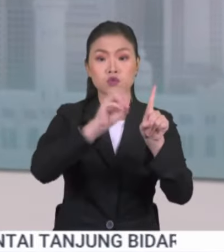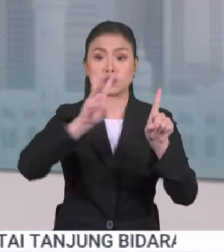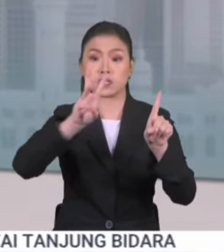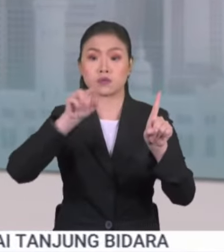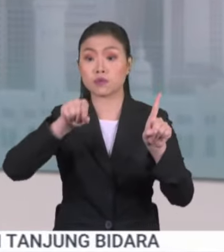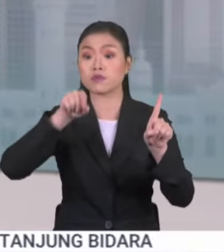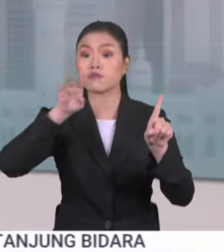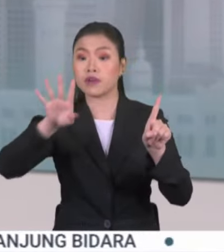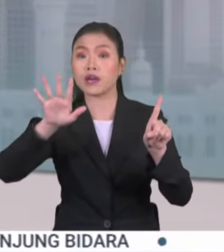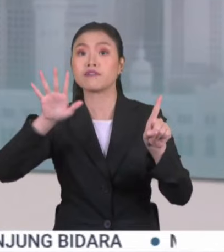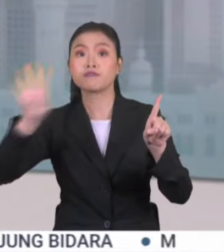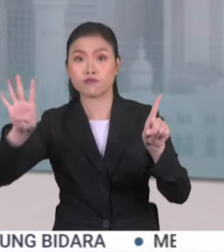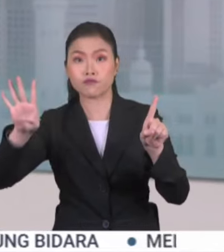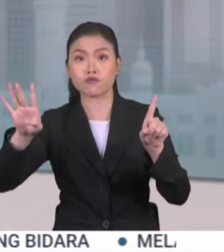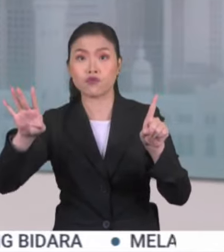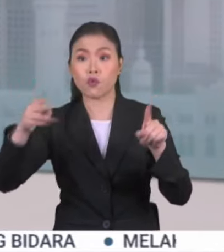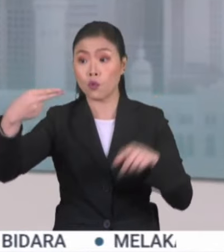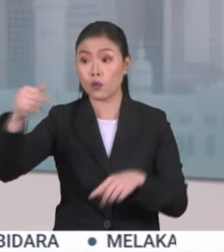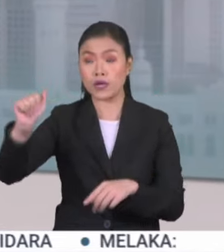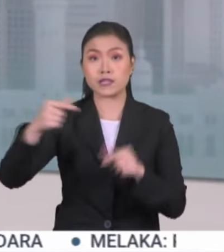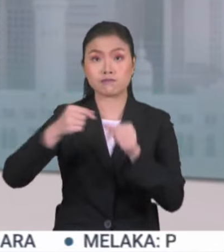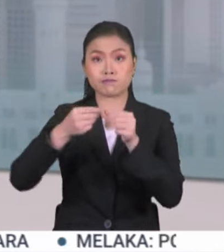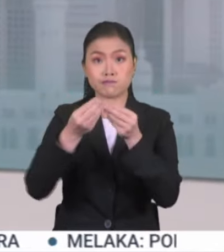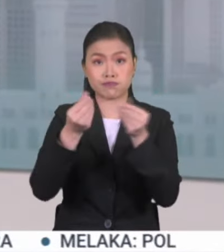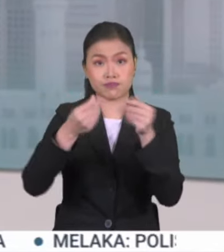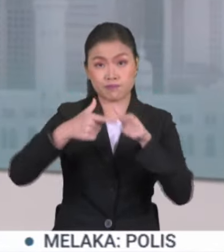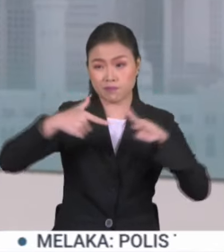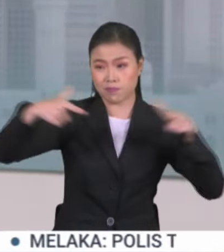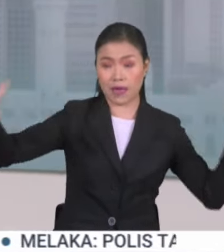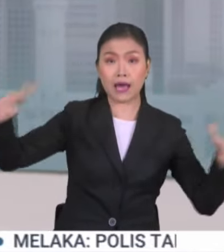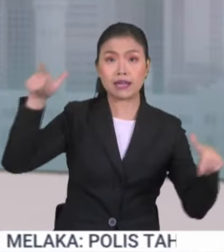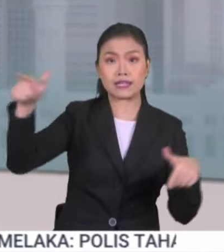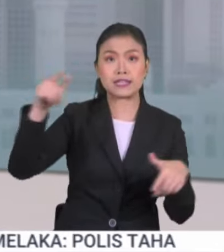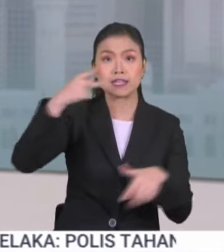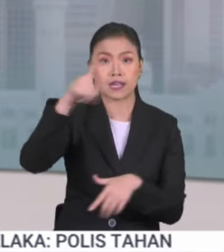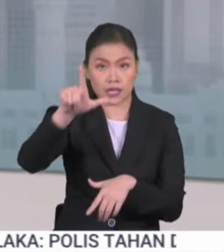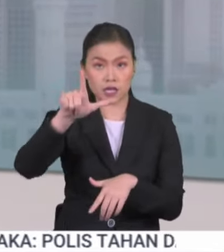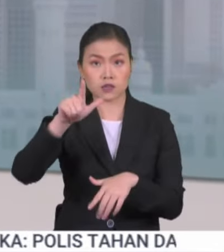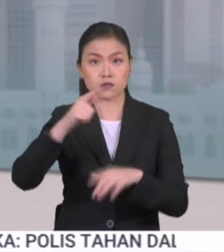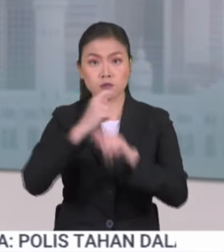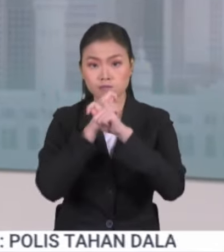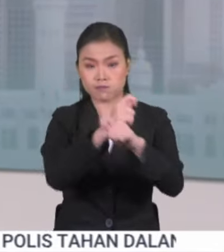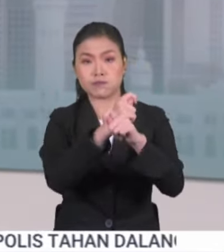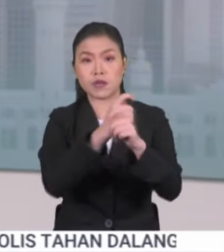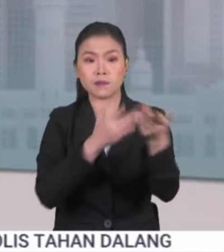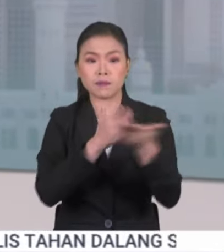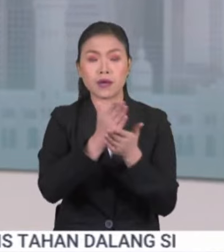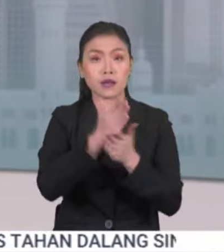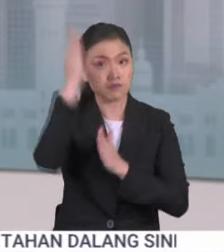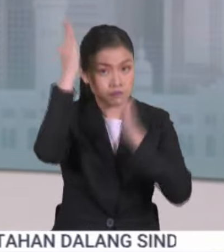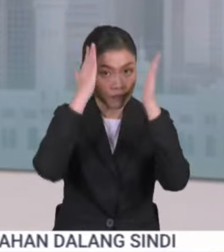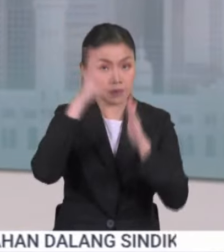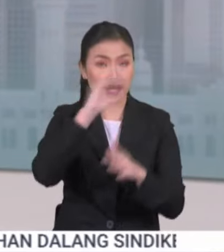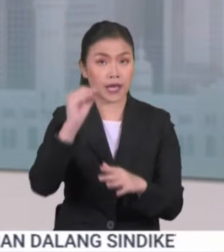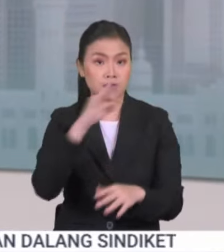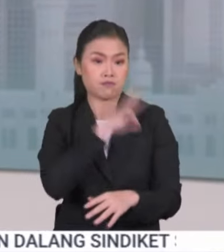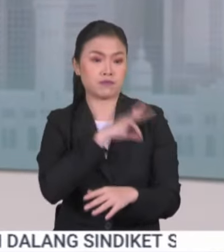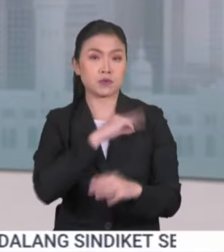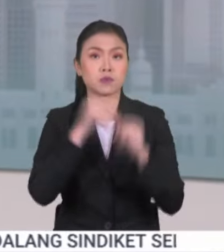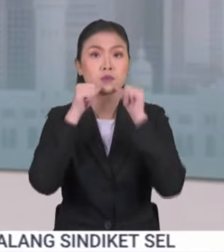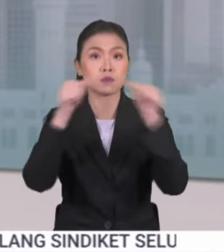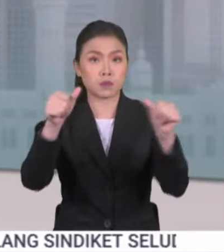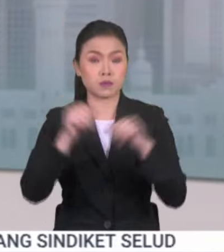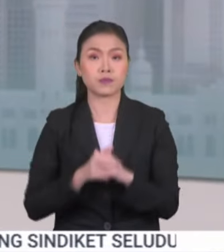106.54 hektar tanah di Jalan Duta Kuala Lumpur bagi mempertahankan hak negara dan kepentingan